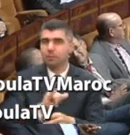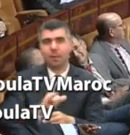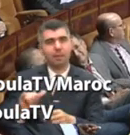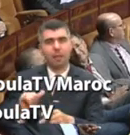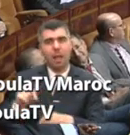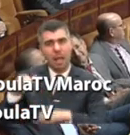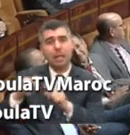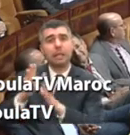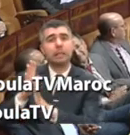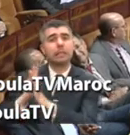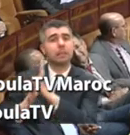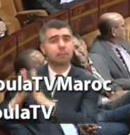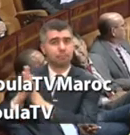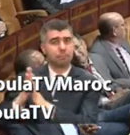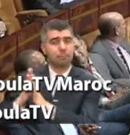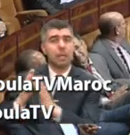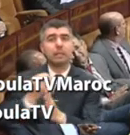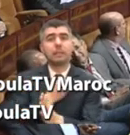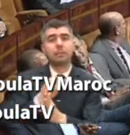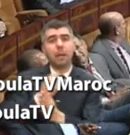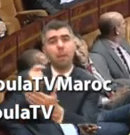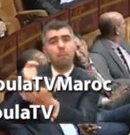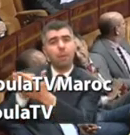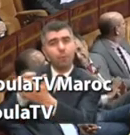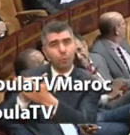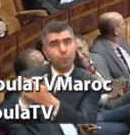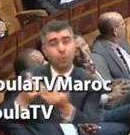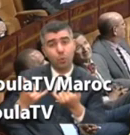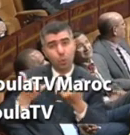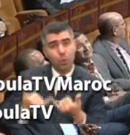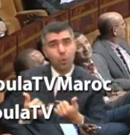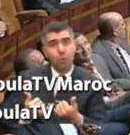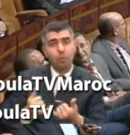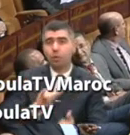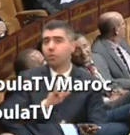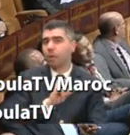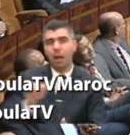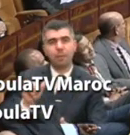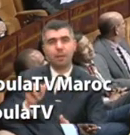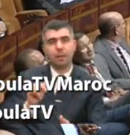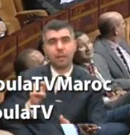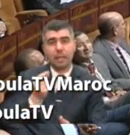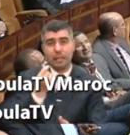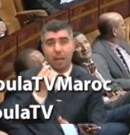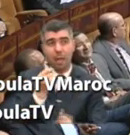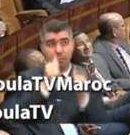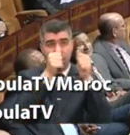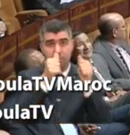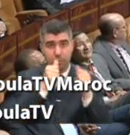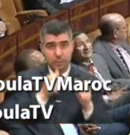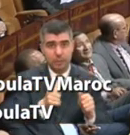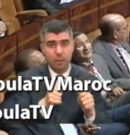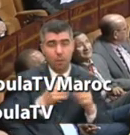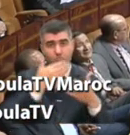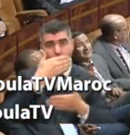تطبق. المصحات إلى يومنا هذا نقدر نقول لك بينهم كاين شي مصحه اللي كدير اعلان